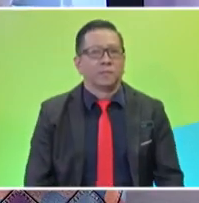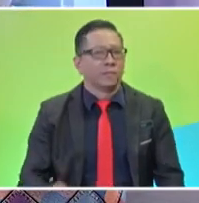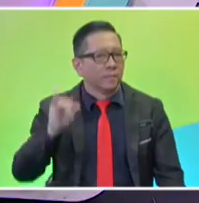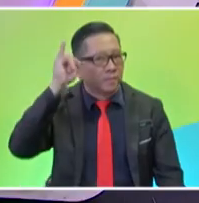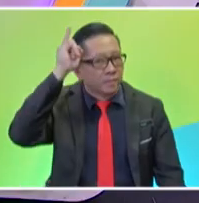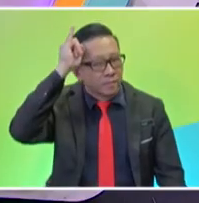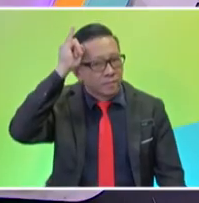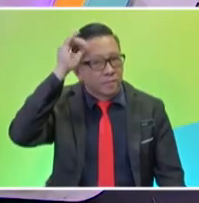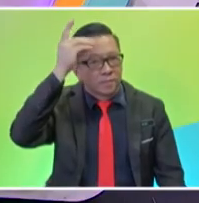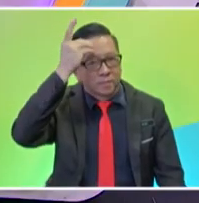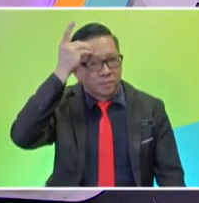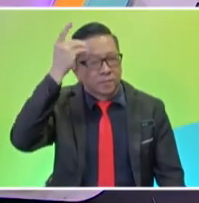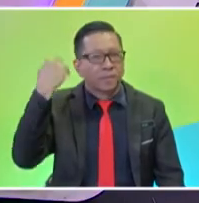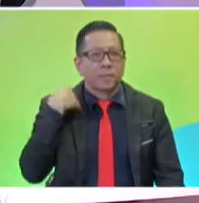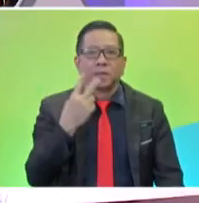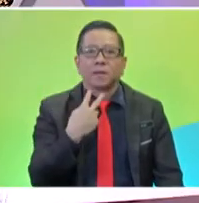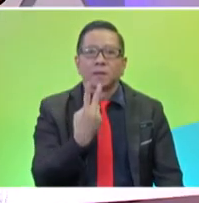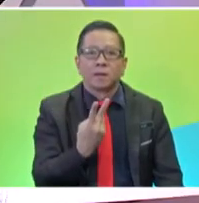ada sebuah